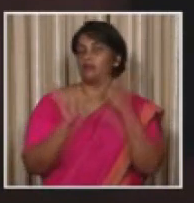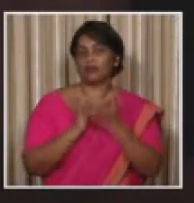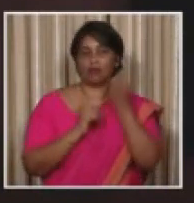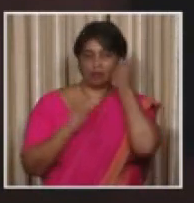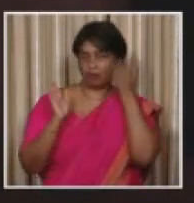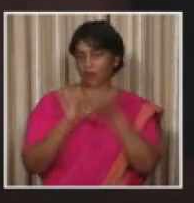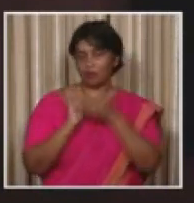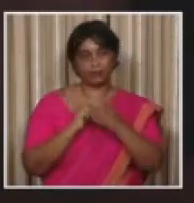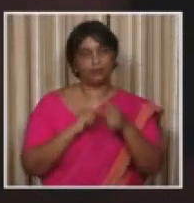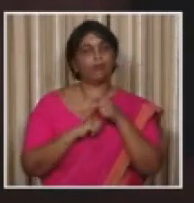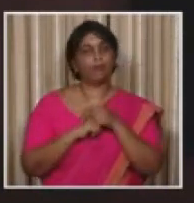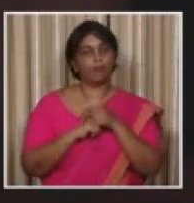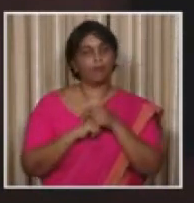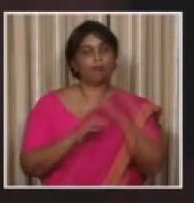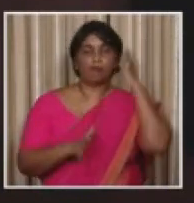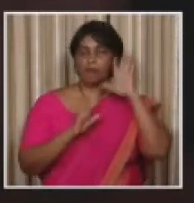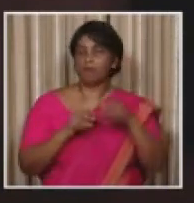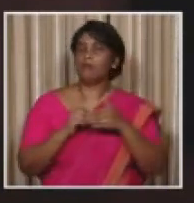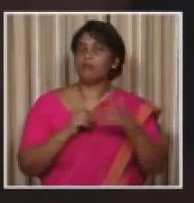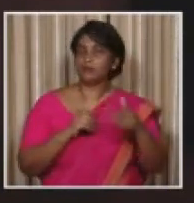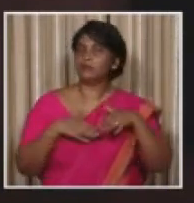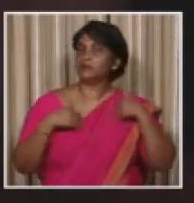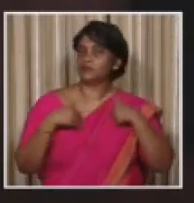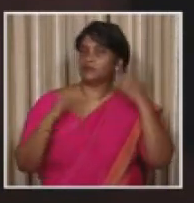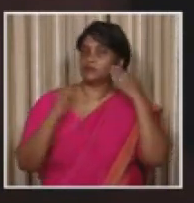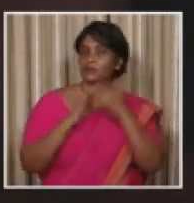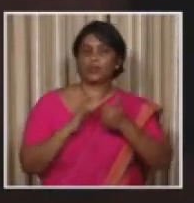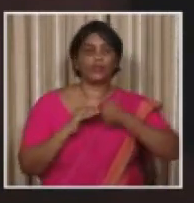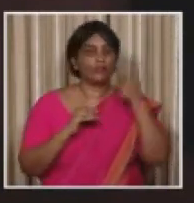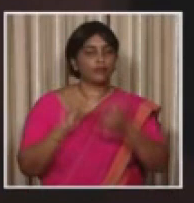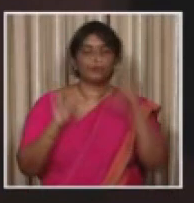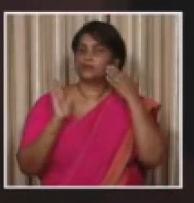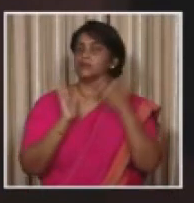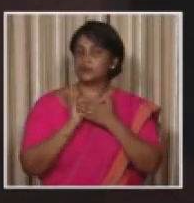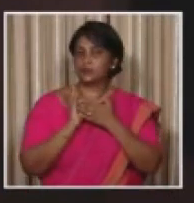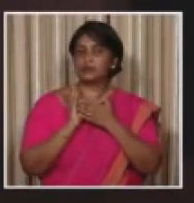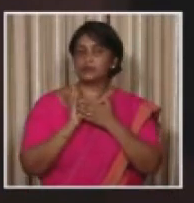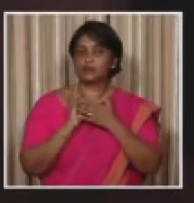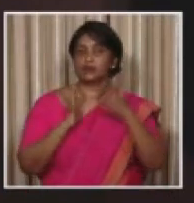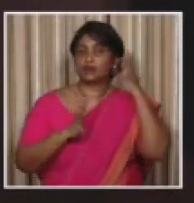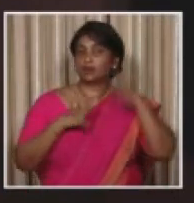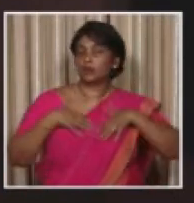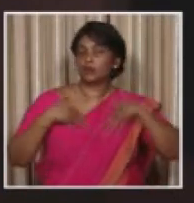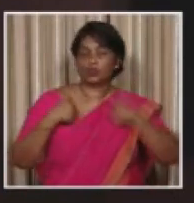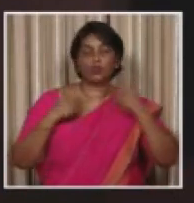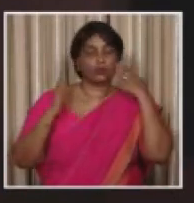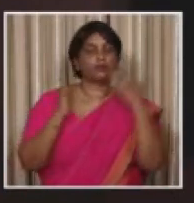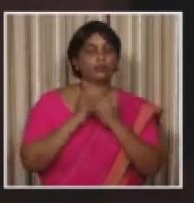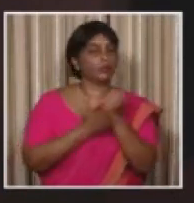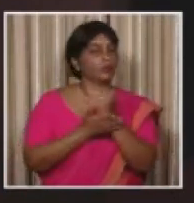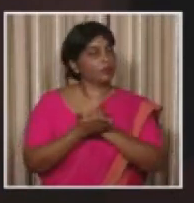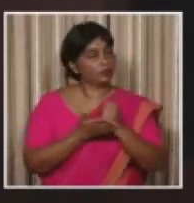සංකල්පය පදනම් කරගෙන ලෝකයේ මේ වෙනකොට සෞඛ්‍ය ශාස්ත්‍රයේ වැදගත් අංගයක් වෙලා තියෙන යුනිවර්සල් හෙල්ත් කවරේජ් එහෙම නැත්නම්